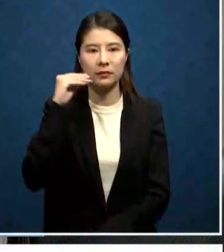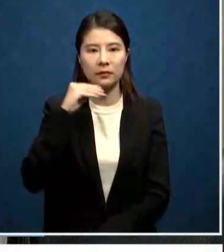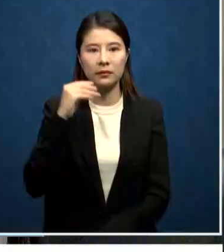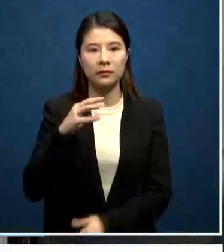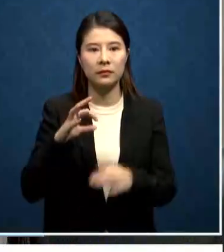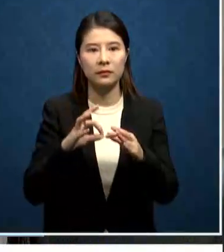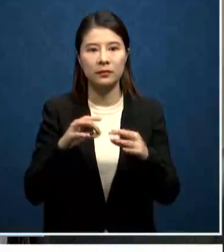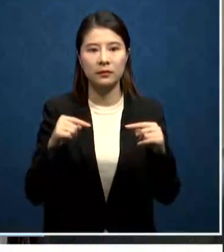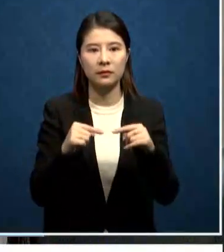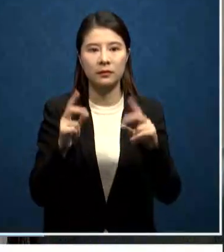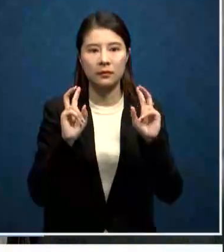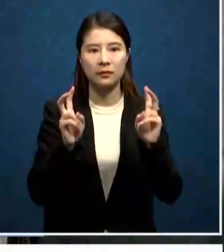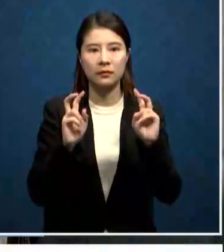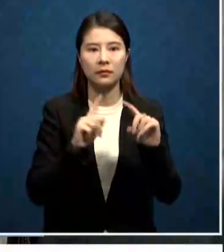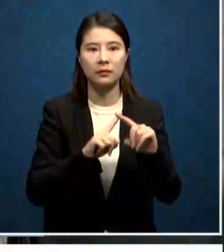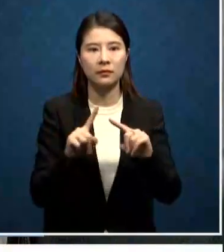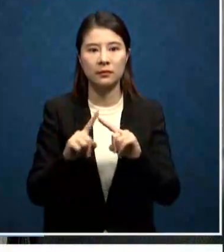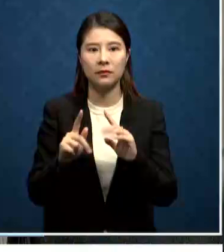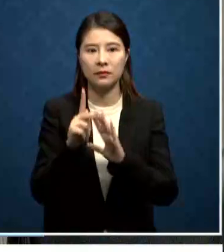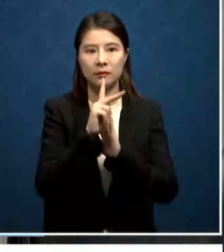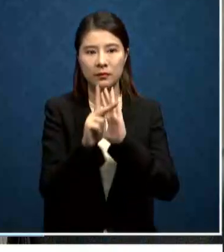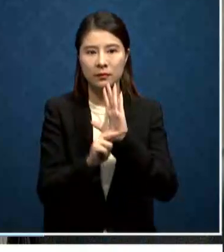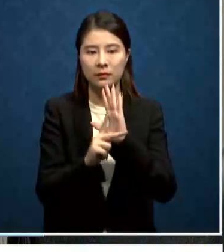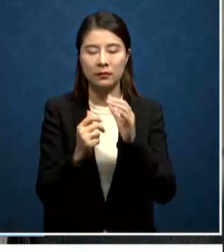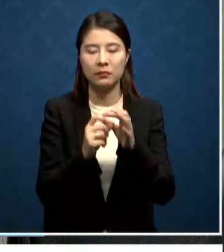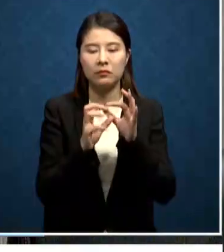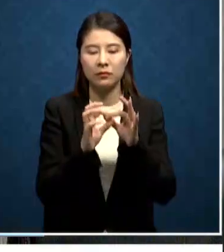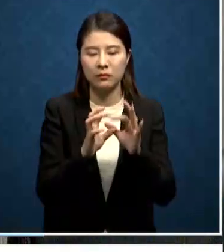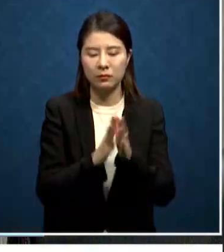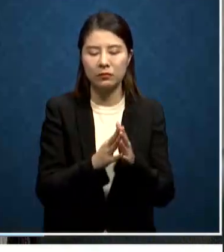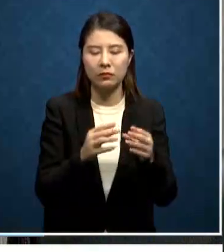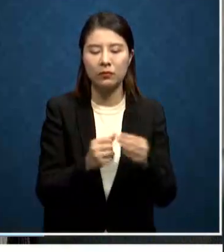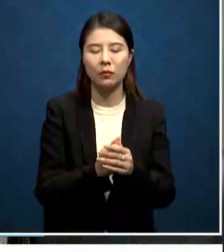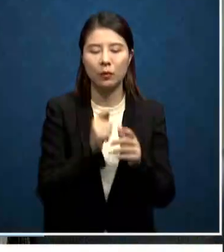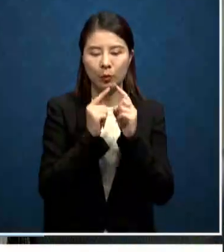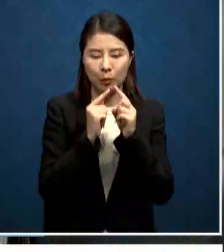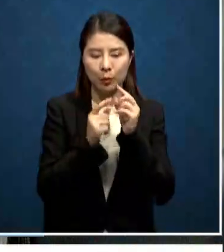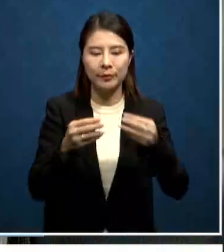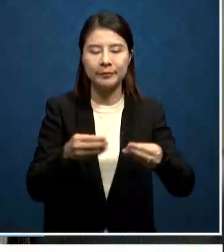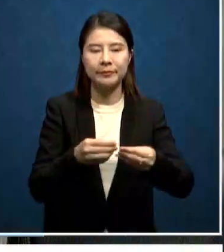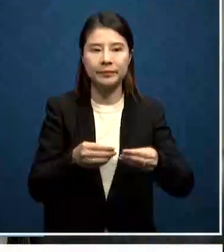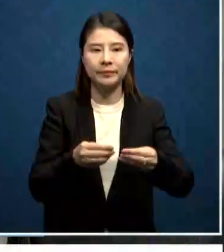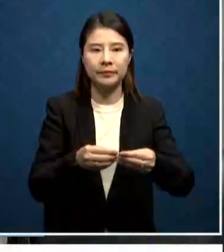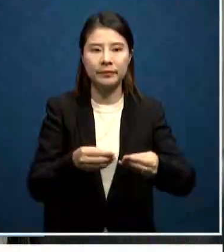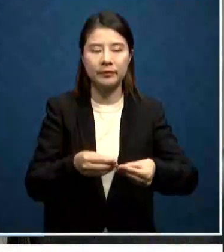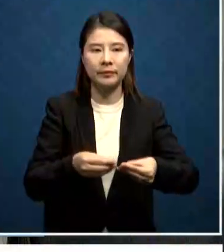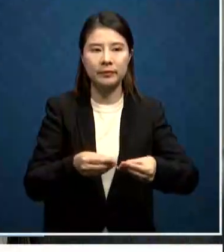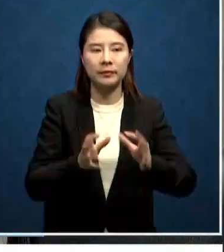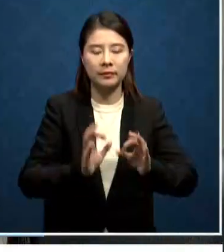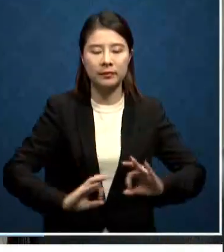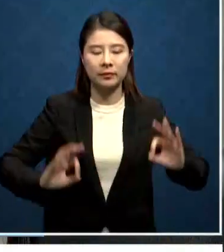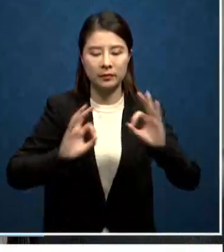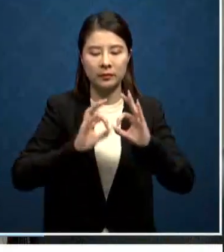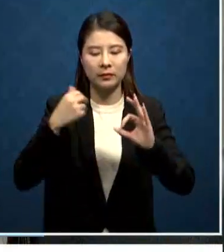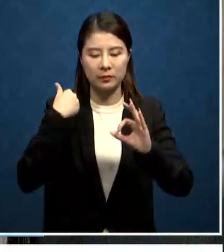ลี่คลายไปหรือยังก็คือกฎหมายเรื่องการประนีประนอมหรือการไกล่เกลี่ยนั่นเองนะครับเรื่องนี้เป็นเรื่องที่สำคัญ